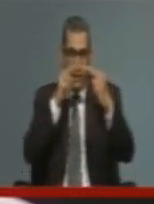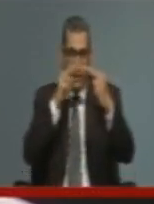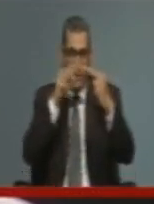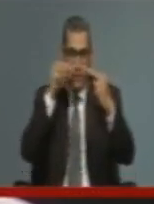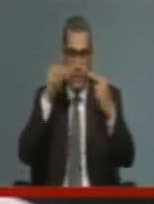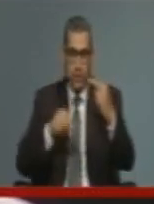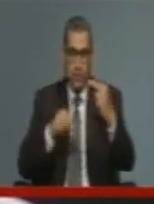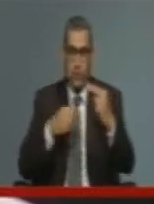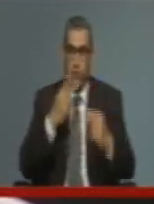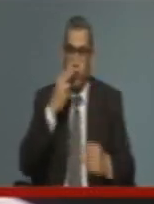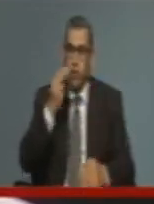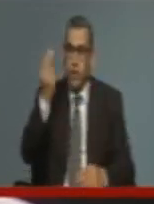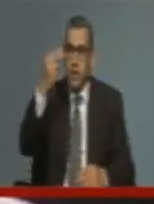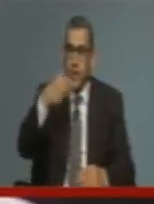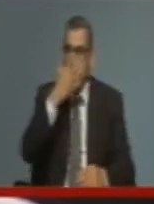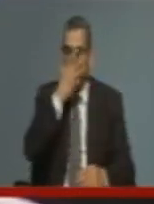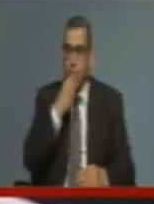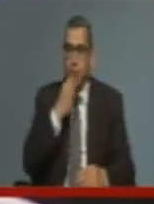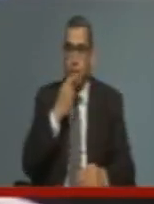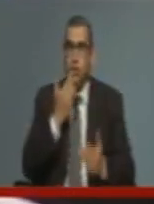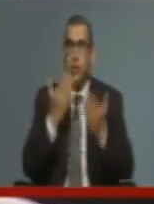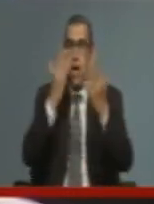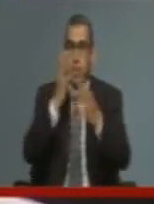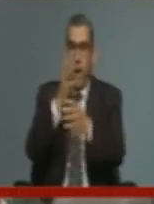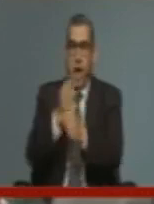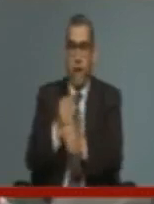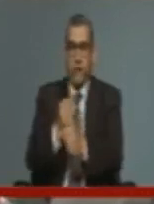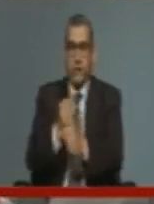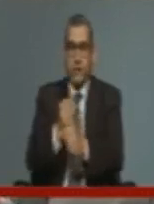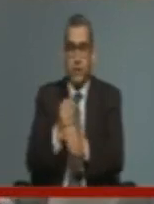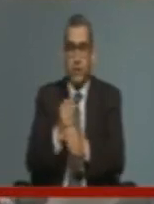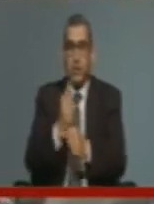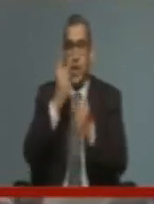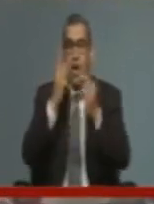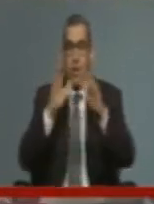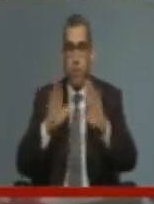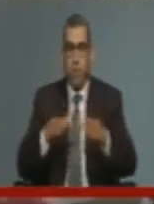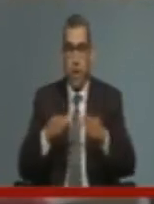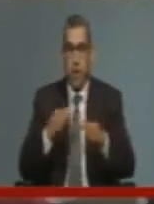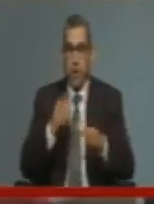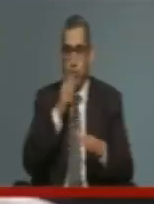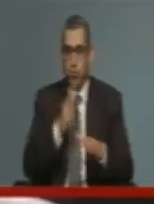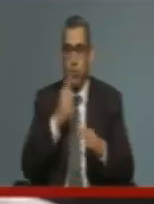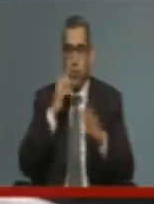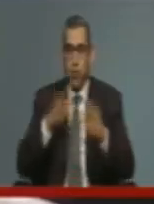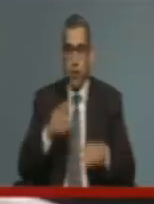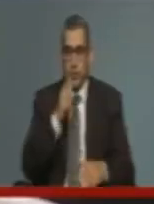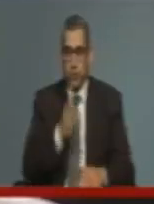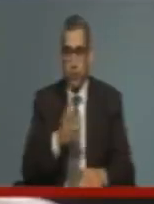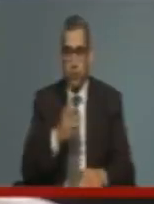في رسمك، الهي يصونك الهي يجعل مخدر نجيلك،